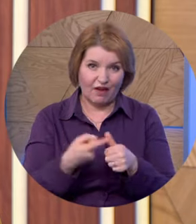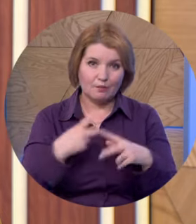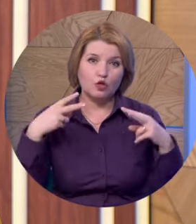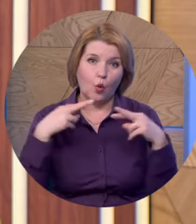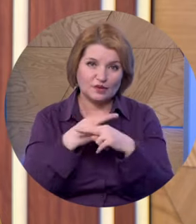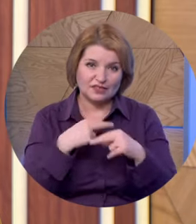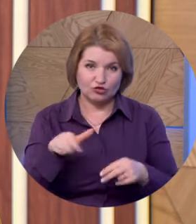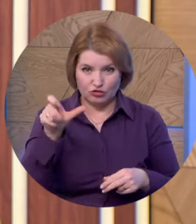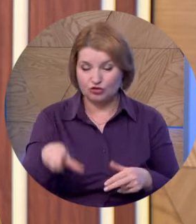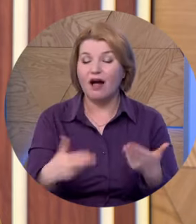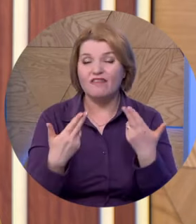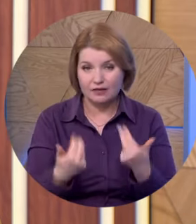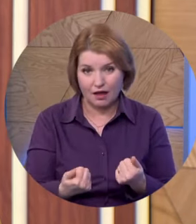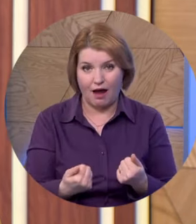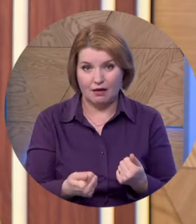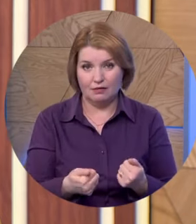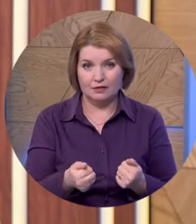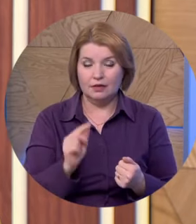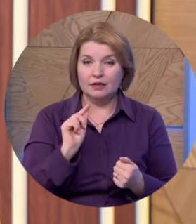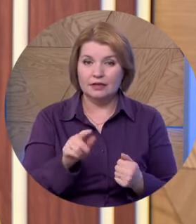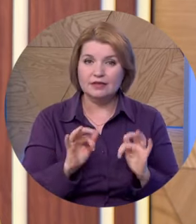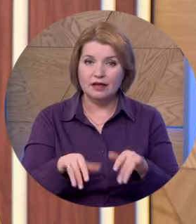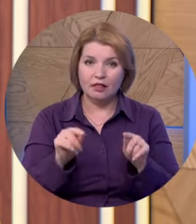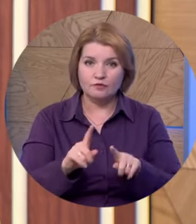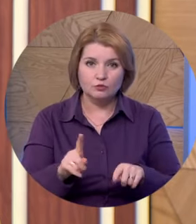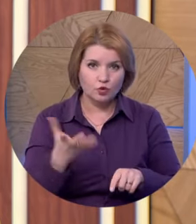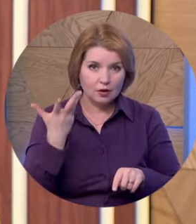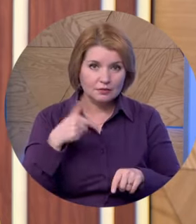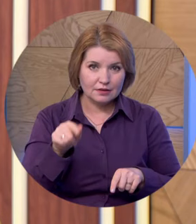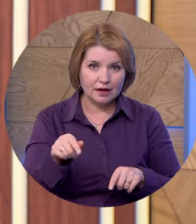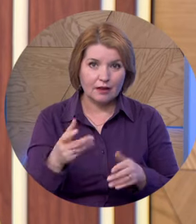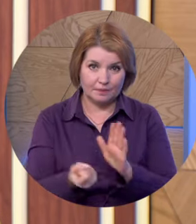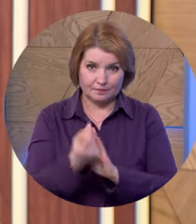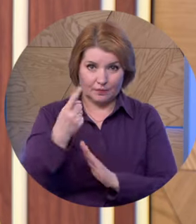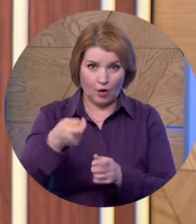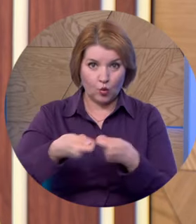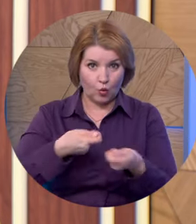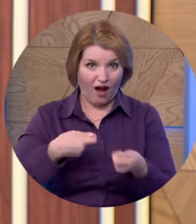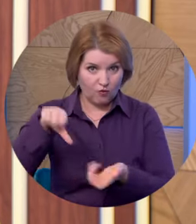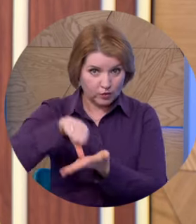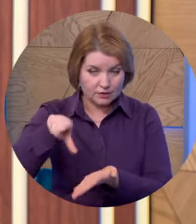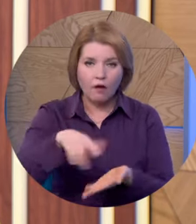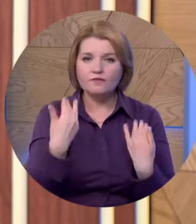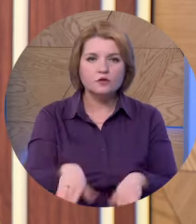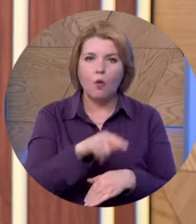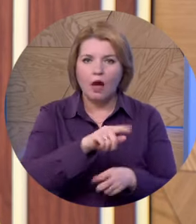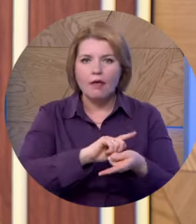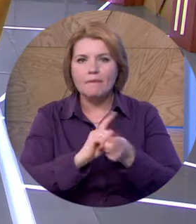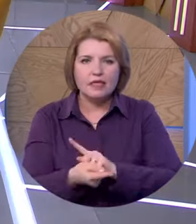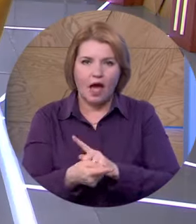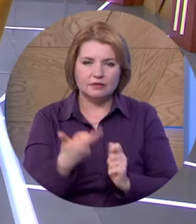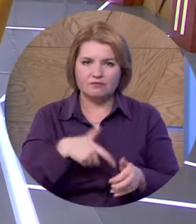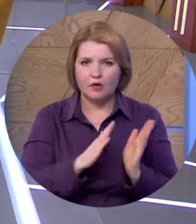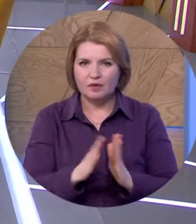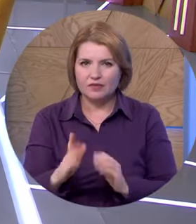Да, да, очень. И дело в том, что когда появляется кто-то из руководства, она очень резко меняется в поведении, в лице.